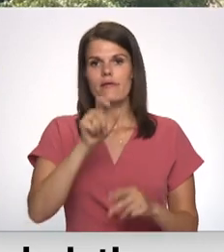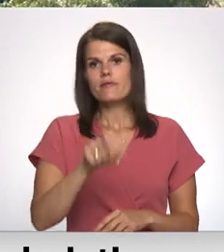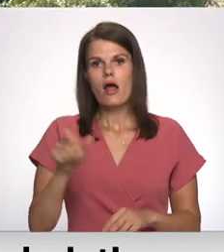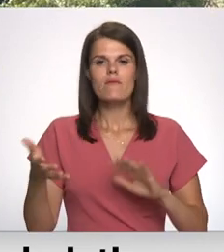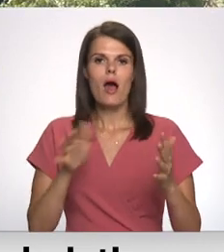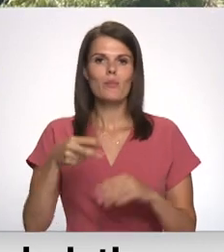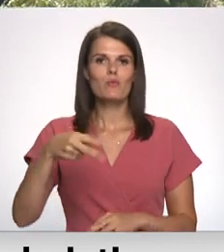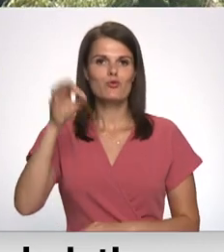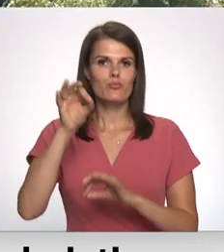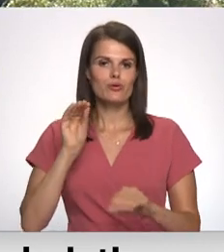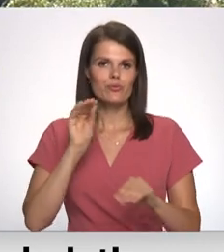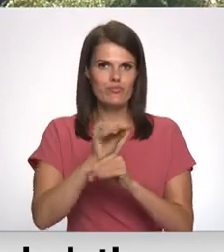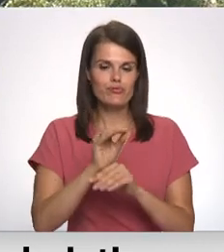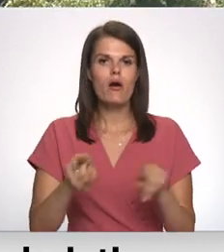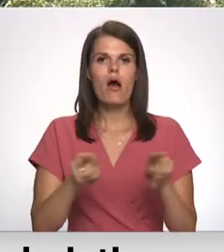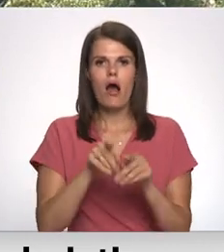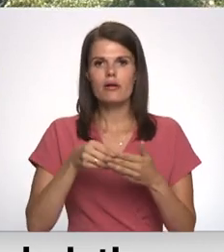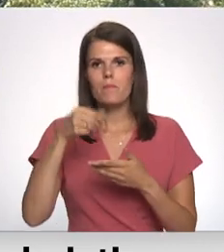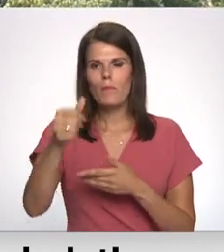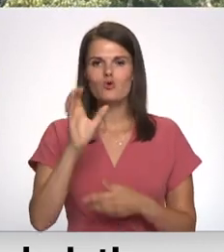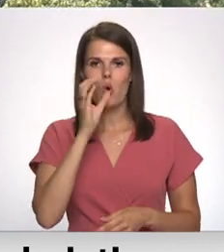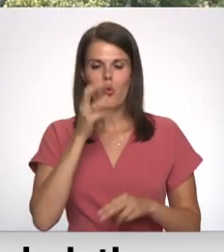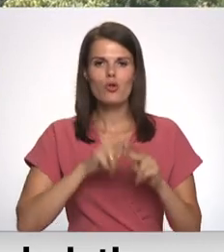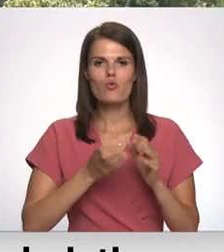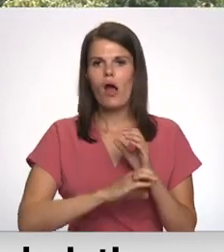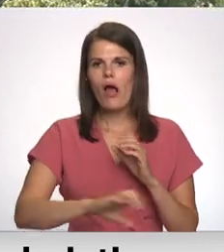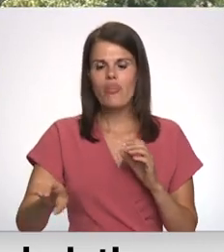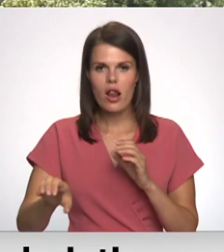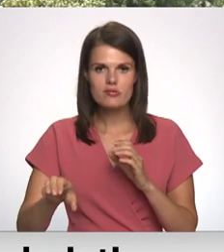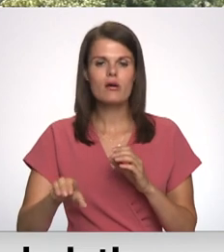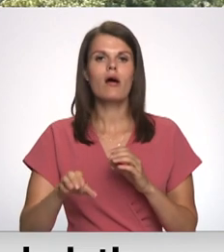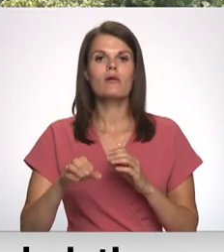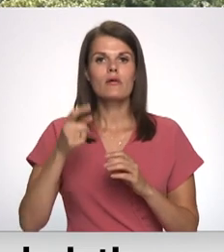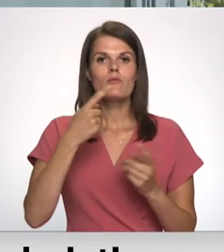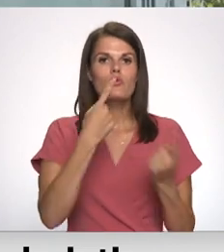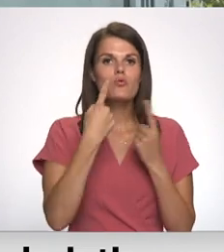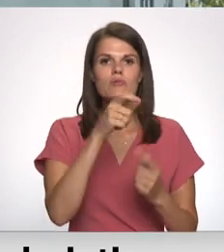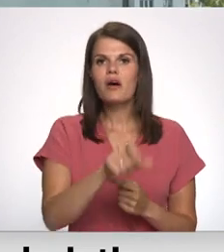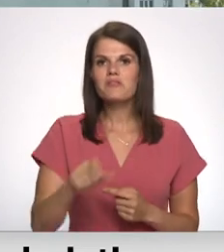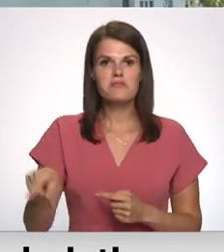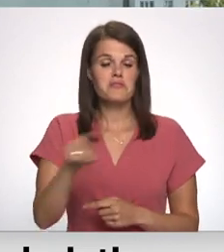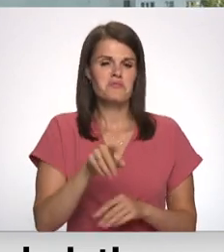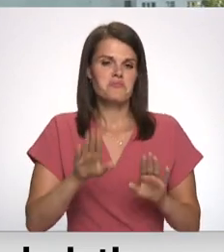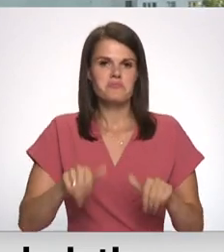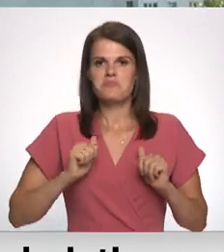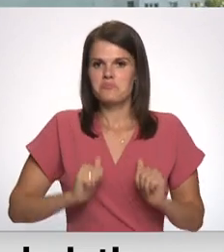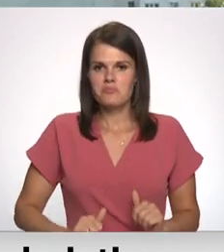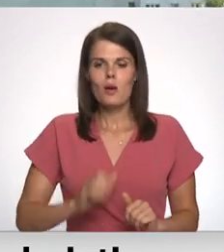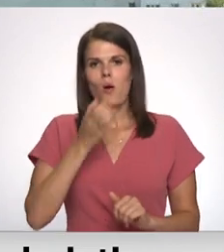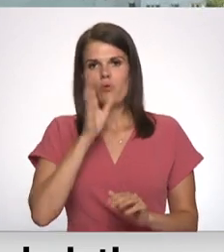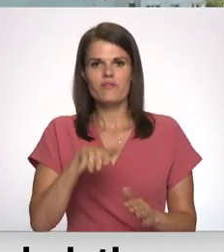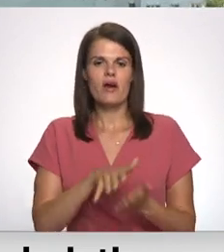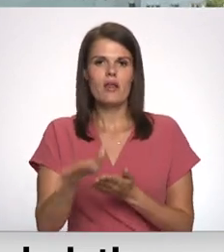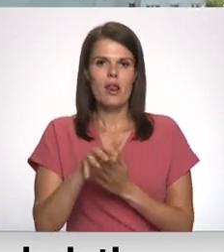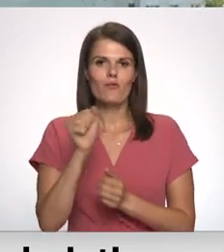par 20% pieaugs arī maksa par ūdeni un kanalizāciju. Uzrunāt iedzīvotāji pagaidām par to nestrauc, jo ūdeni var